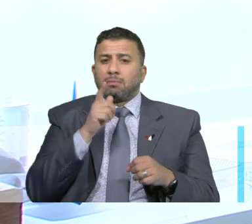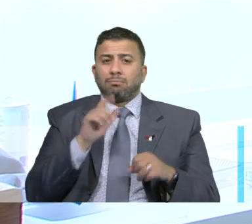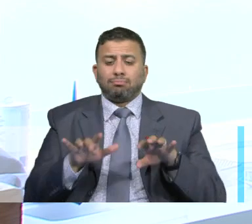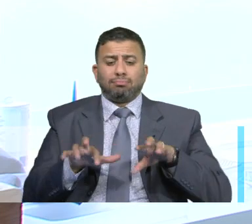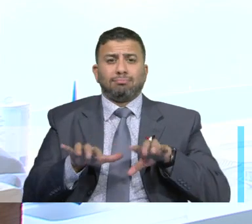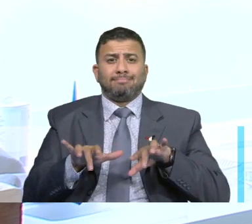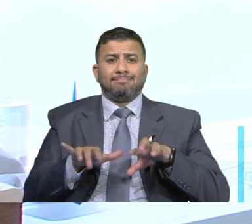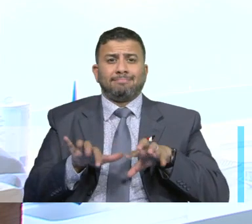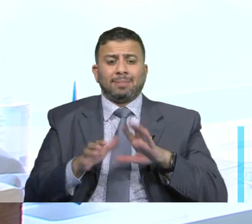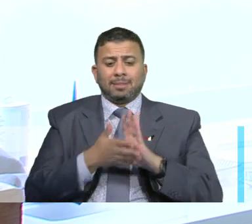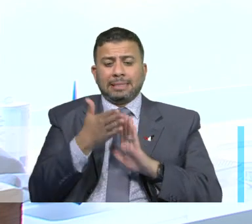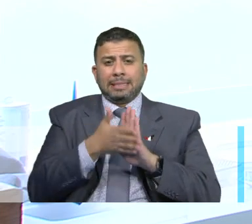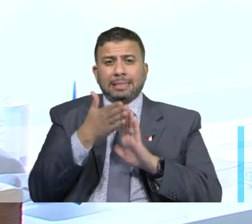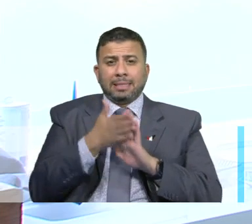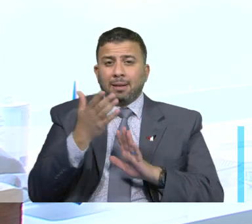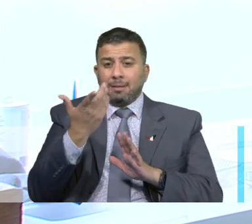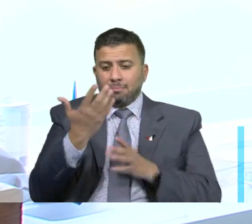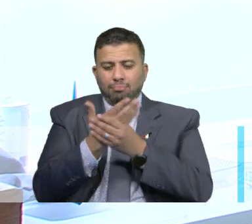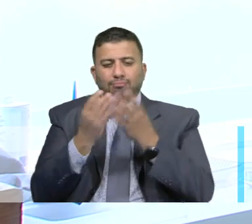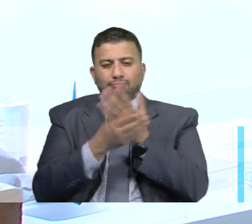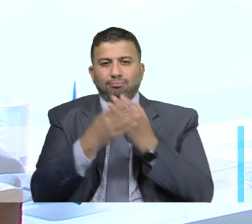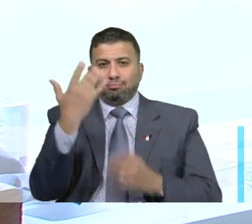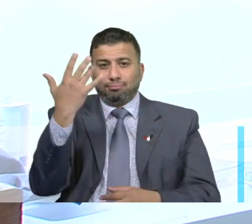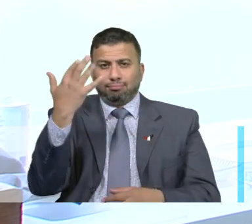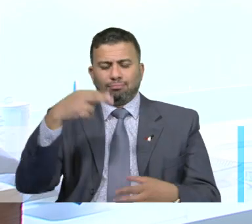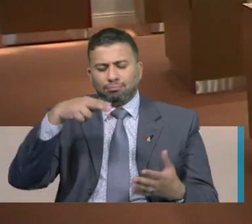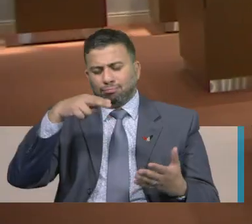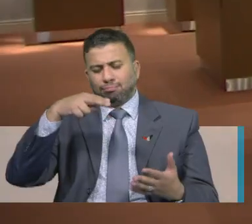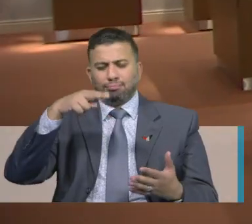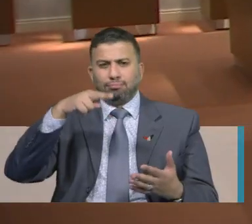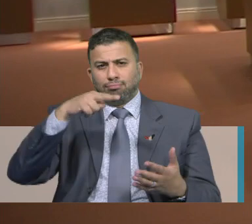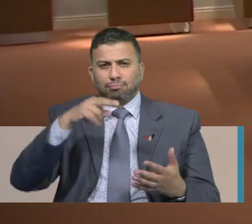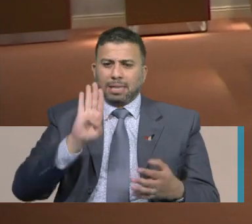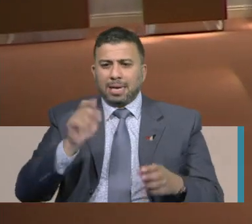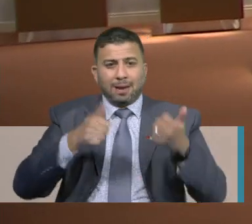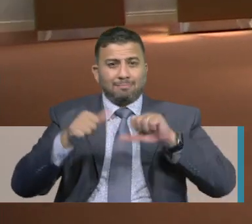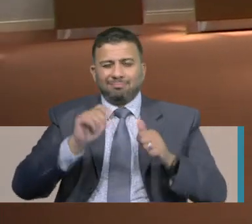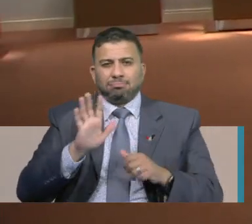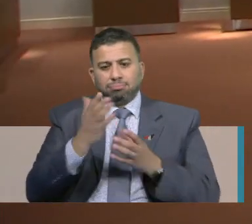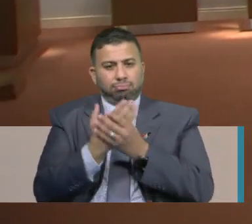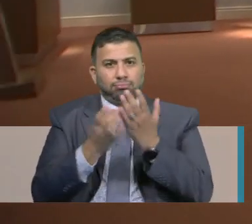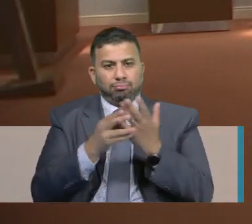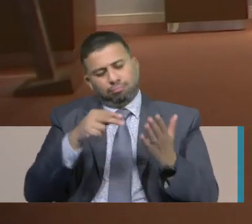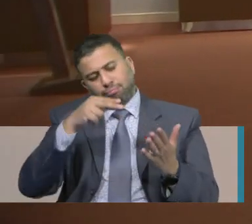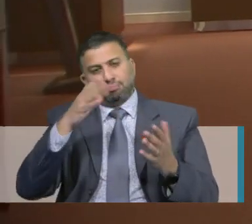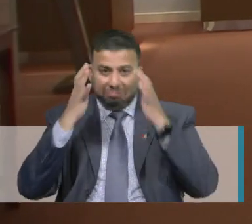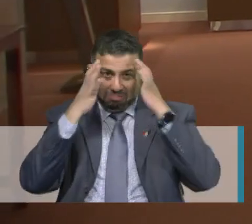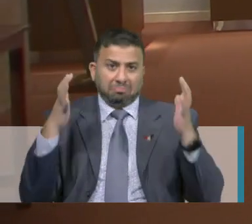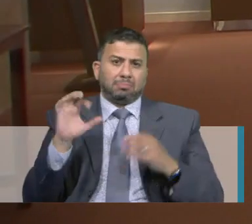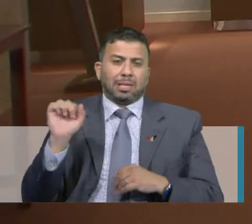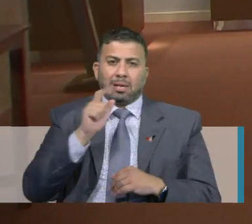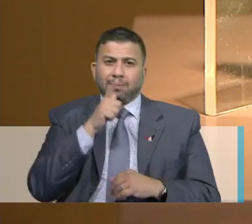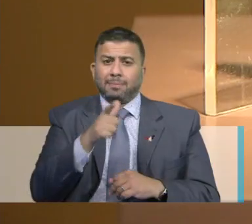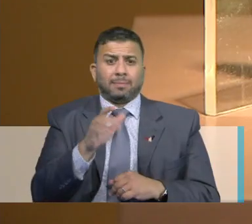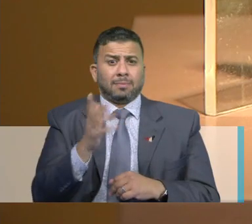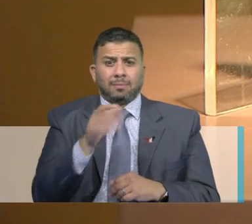التقنيات الترميم تكون يدوية وليس كيميائية. المكتشفات والقطع الأثرية